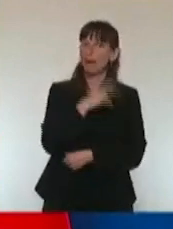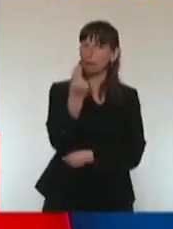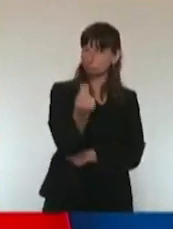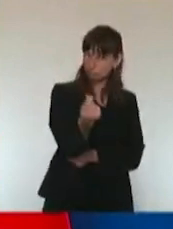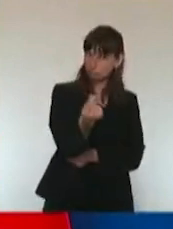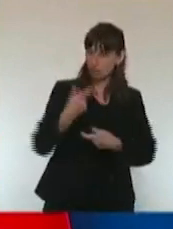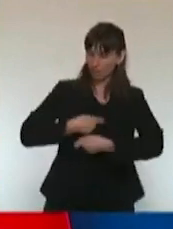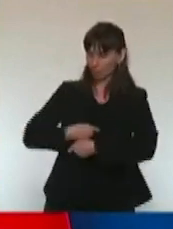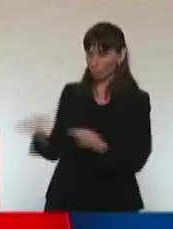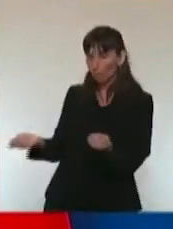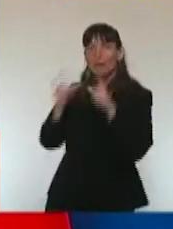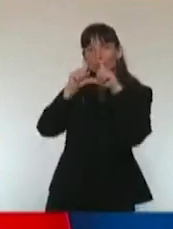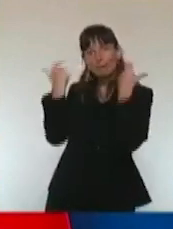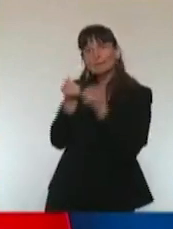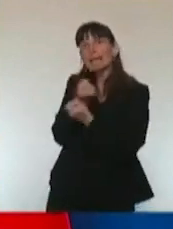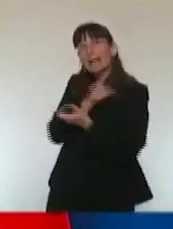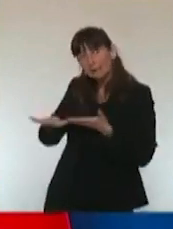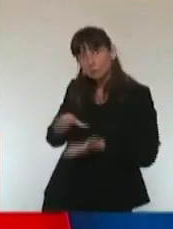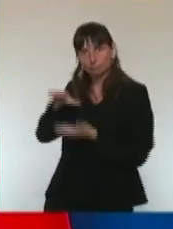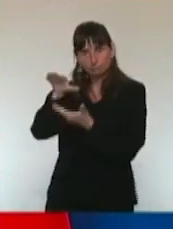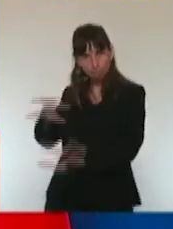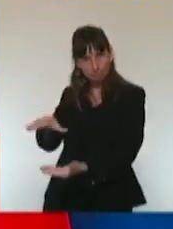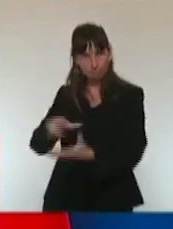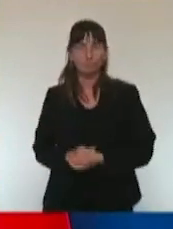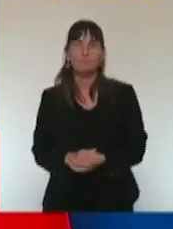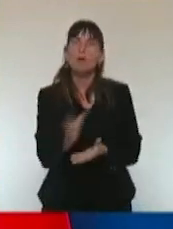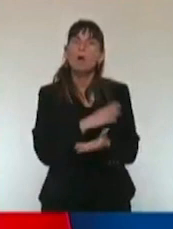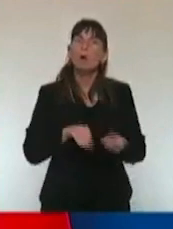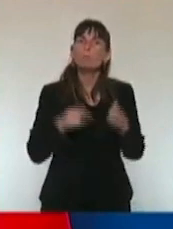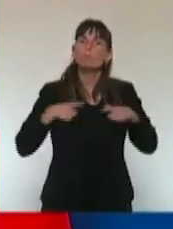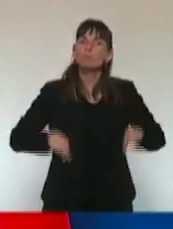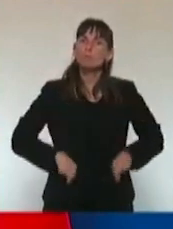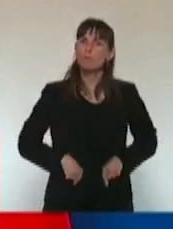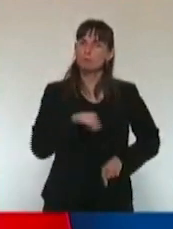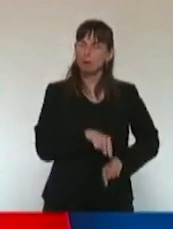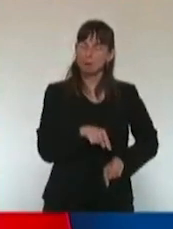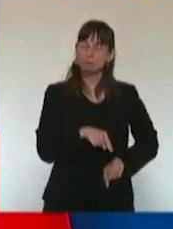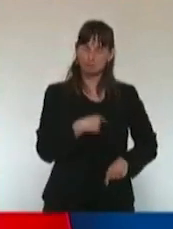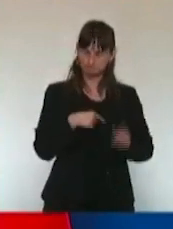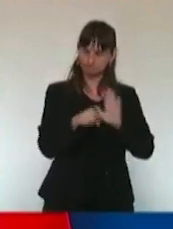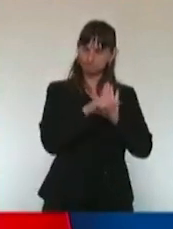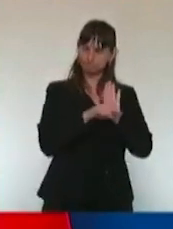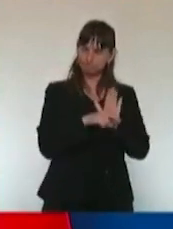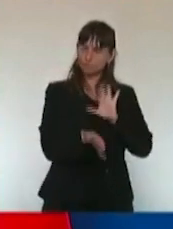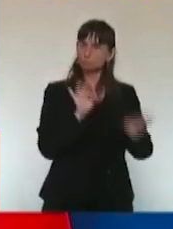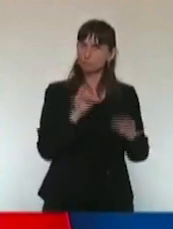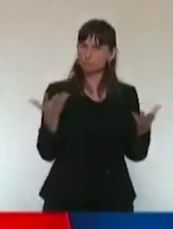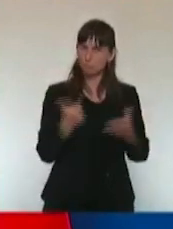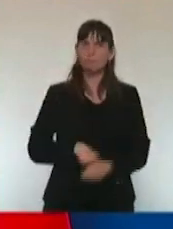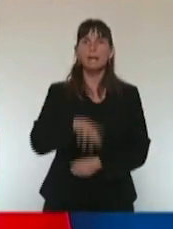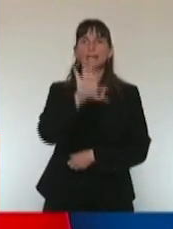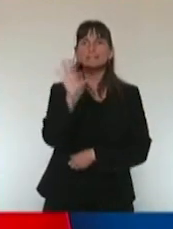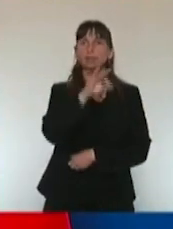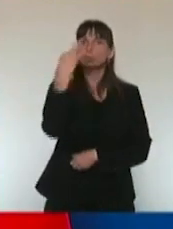je rappelle aussi que l'état a pris une mesure qui n'est pas totalement sans intérêt consistant à financer 50 %